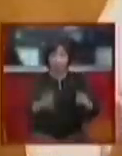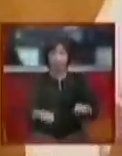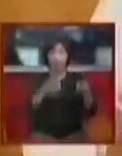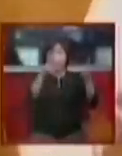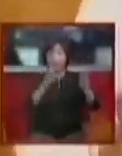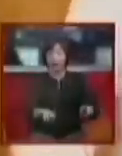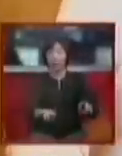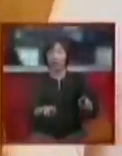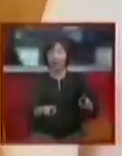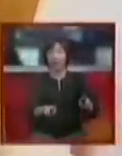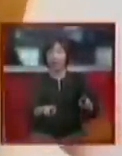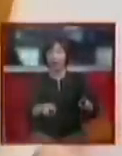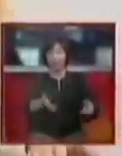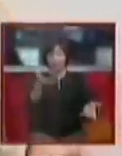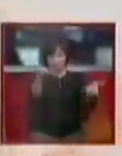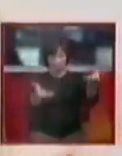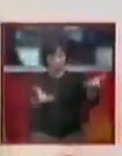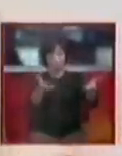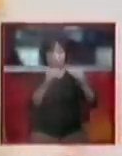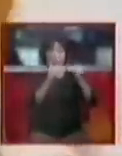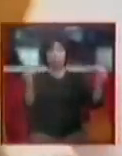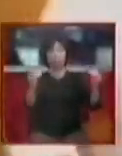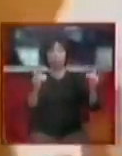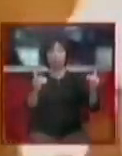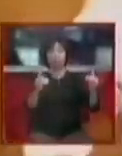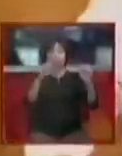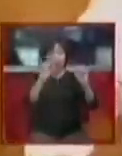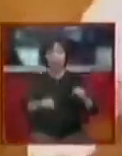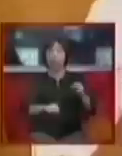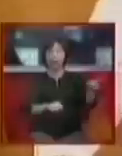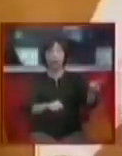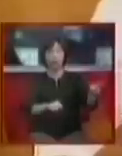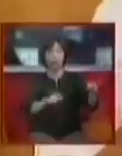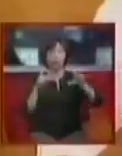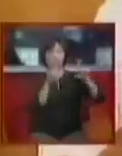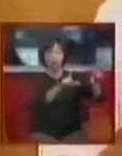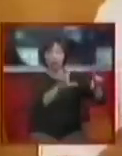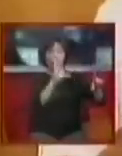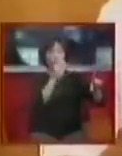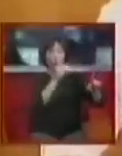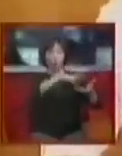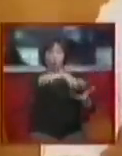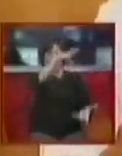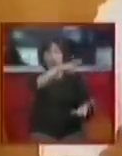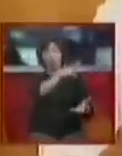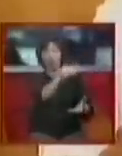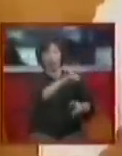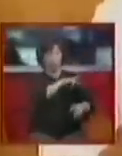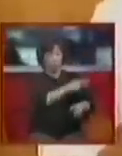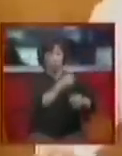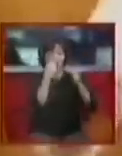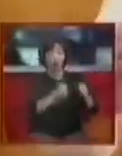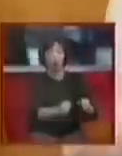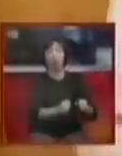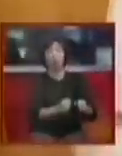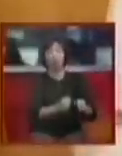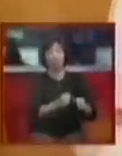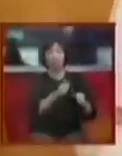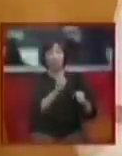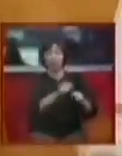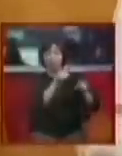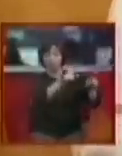Posible palang maging patas ang timbangan, maaaring isakdal at panagutin miski ang mayaman at makapangyarihan. Kaya